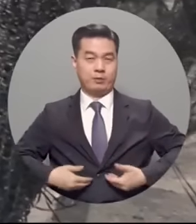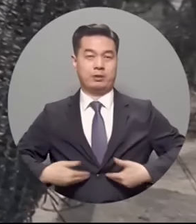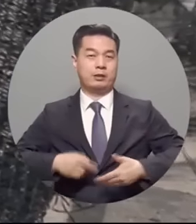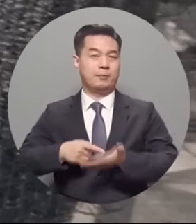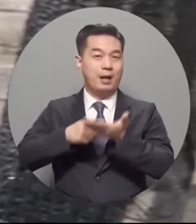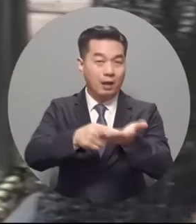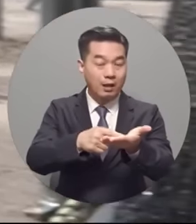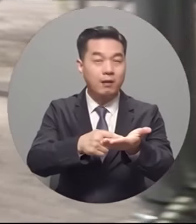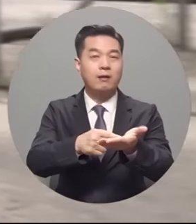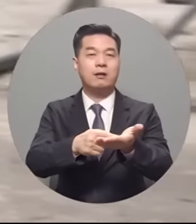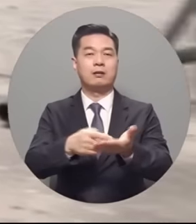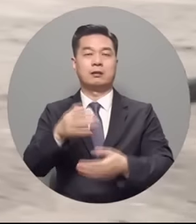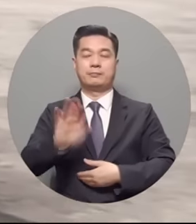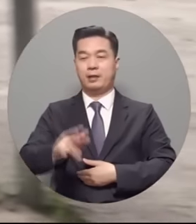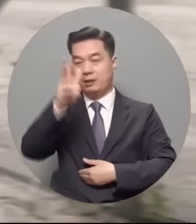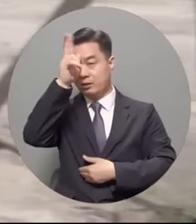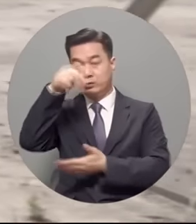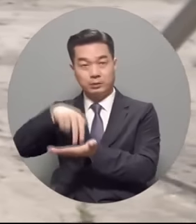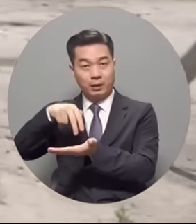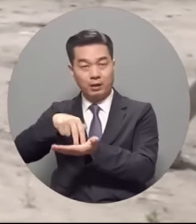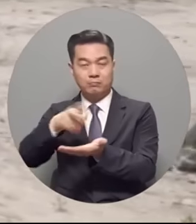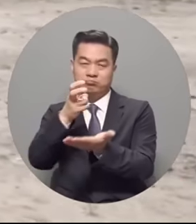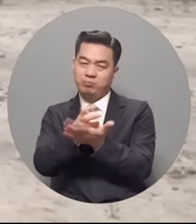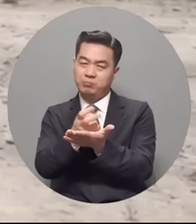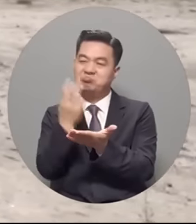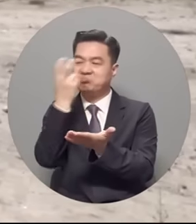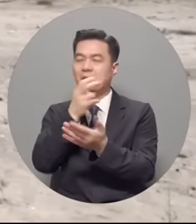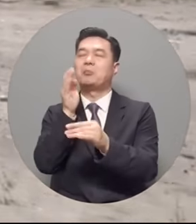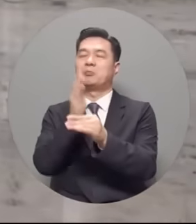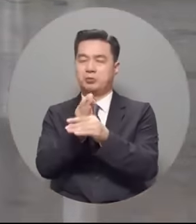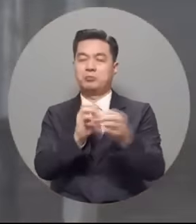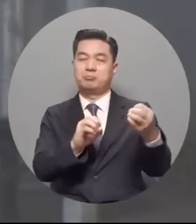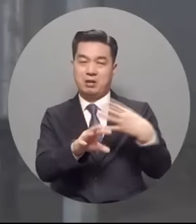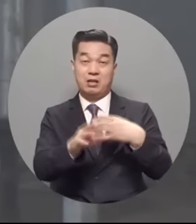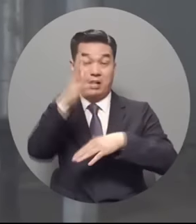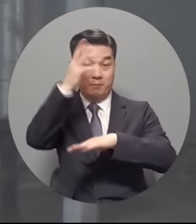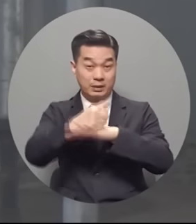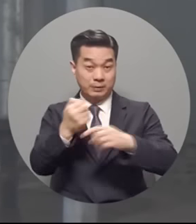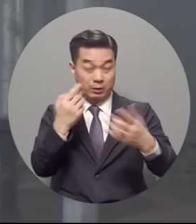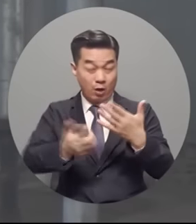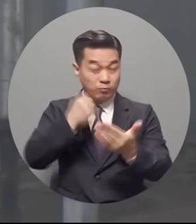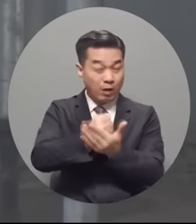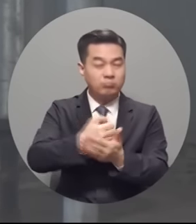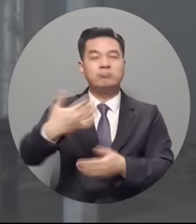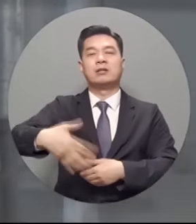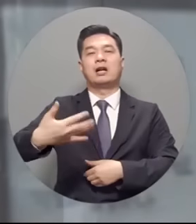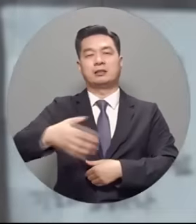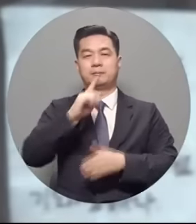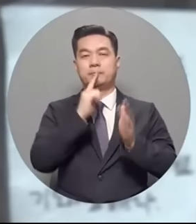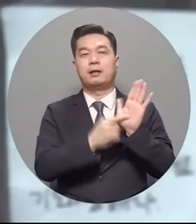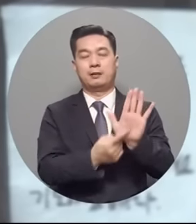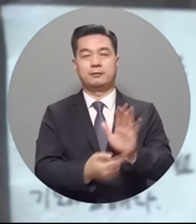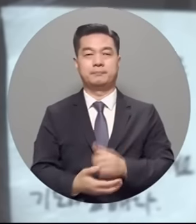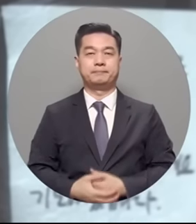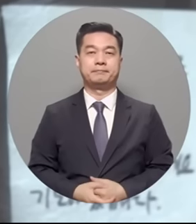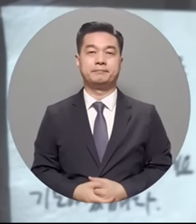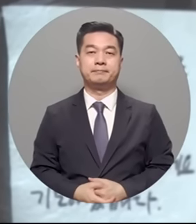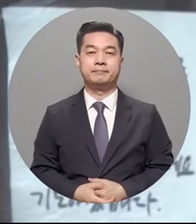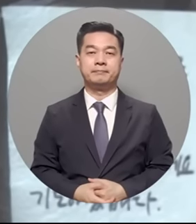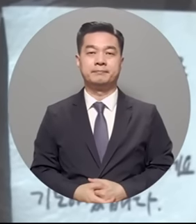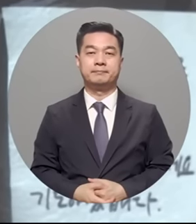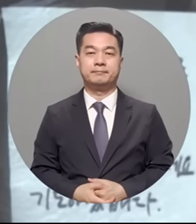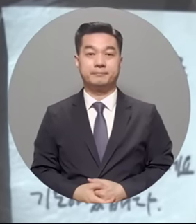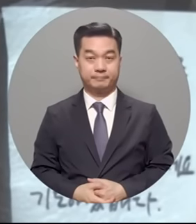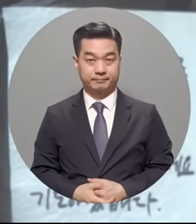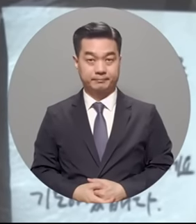있지만 경찰은 아직 법리를 검토 중이라며 최종 결론을 낸 건 아니라고 밝혔습니다. MBC 뉴스